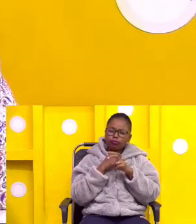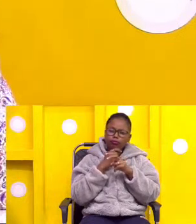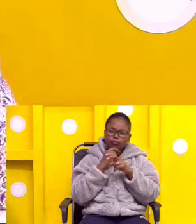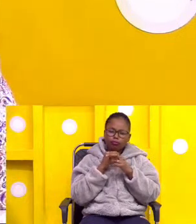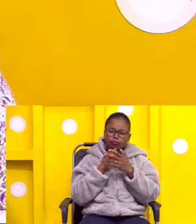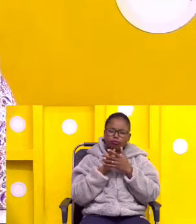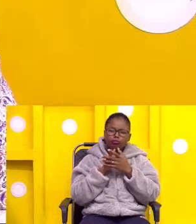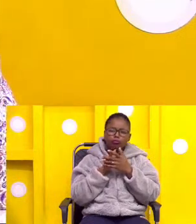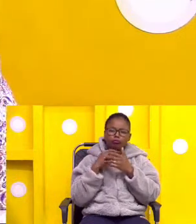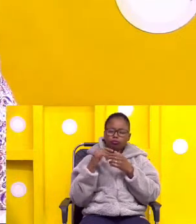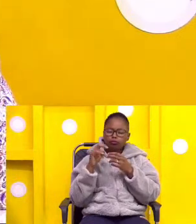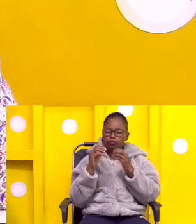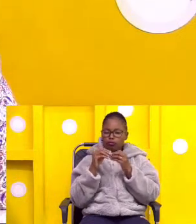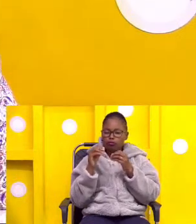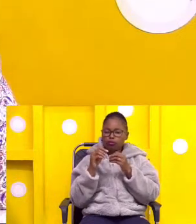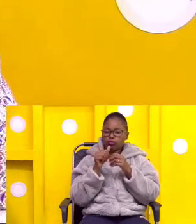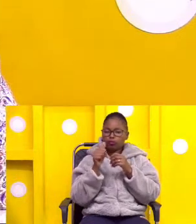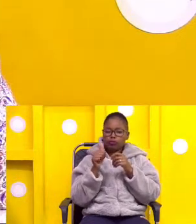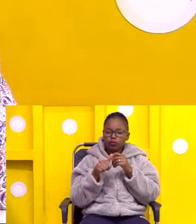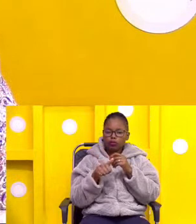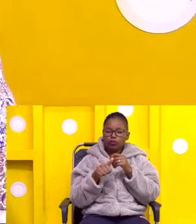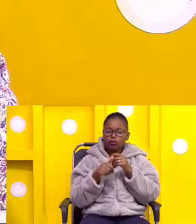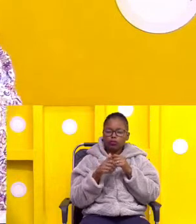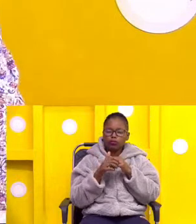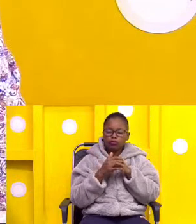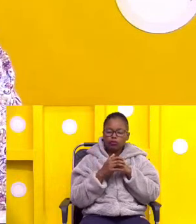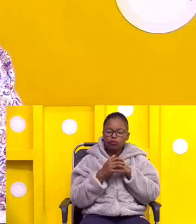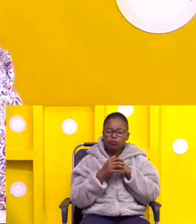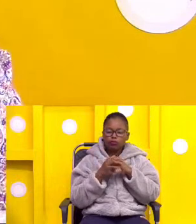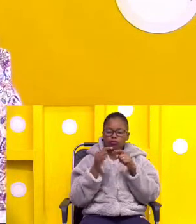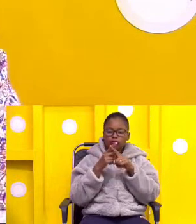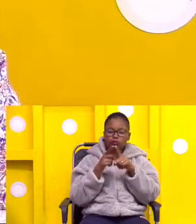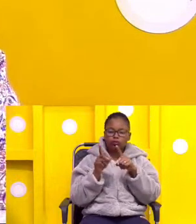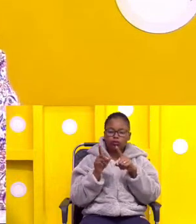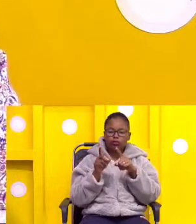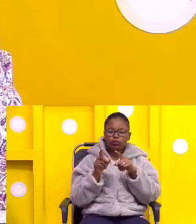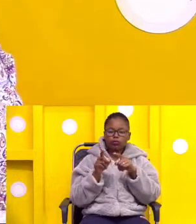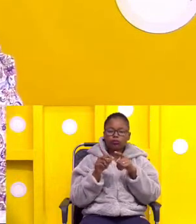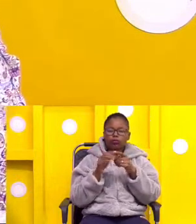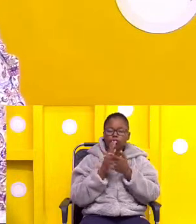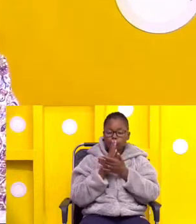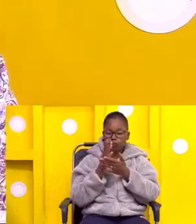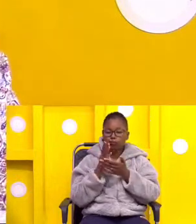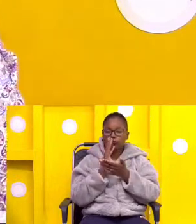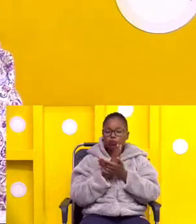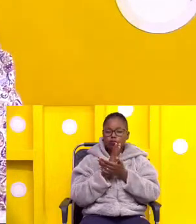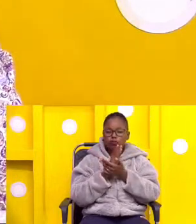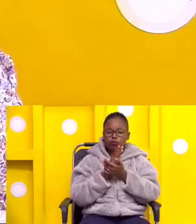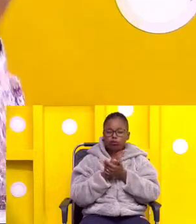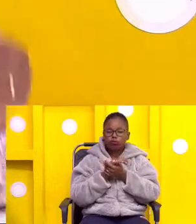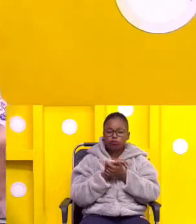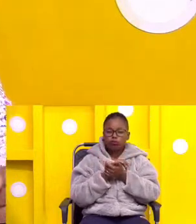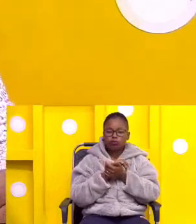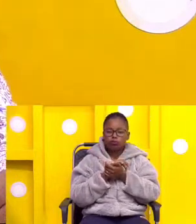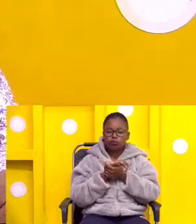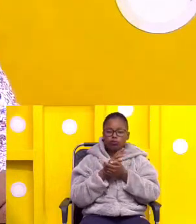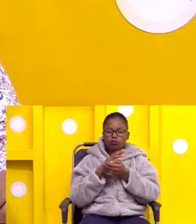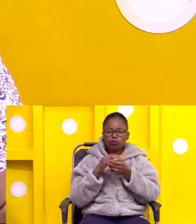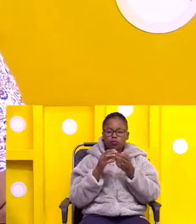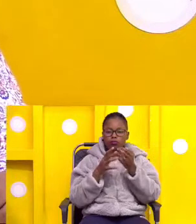Akimwira didi dakuwa nai, nadiko oe, no maudoma siyoralia ni mama. Agibinyo baki morutila ta ito